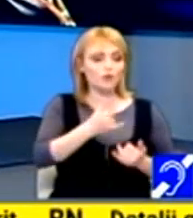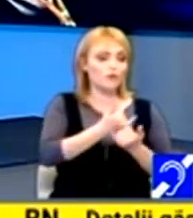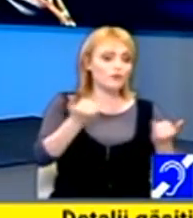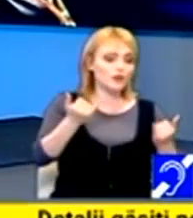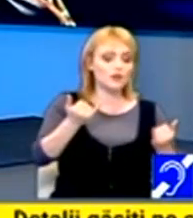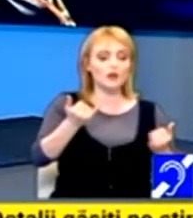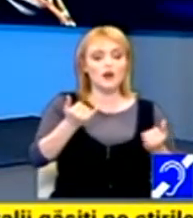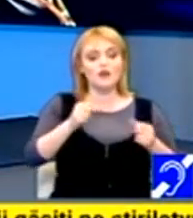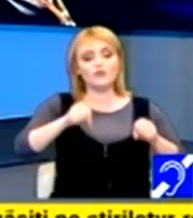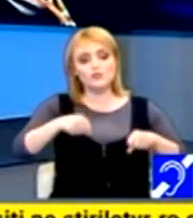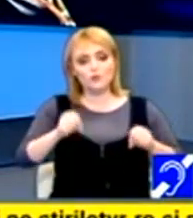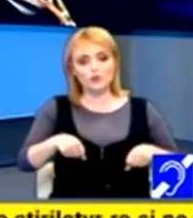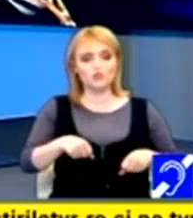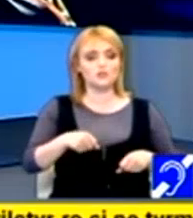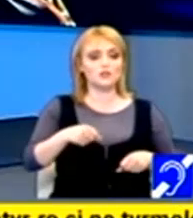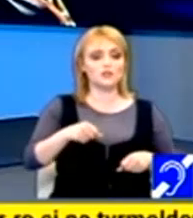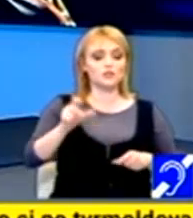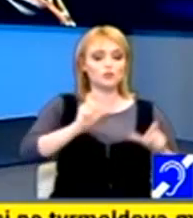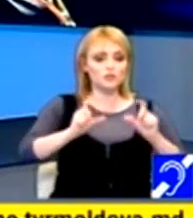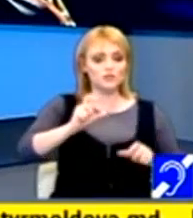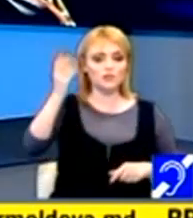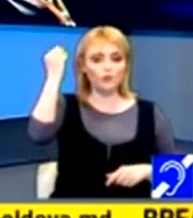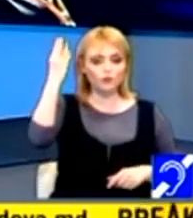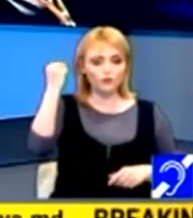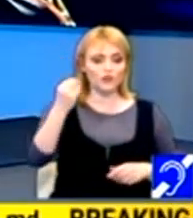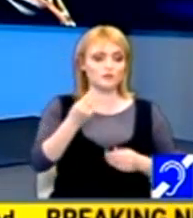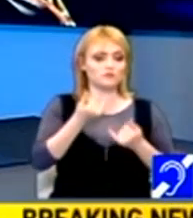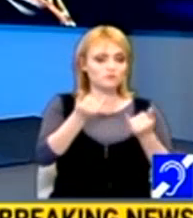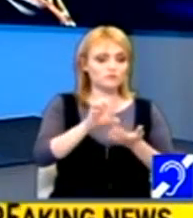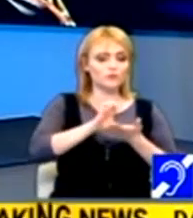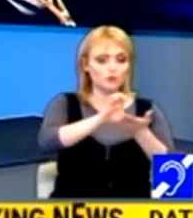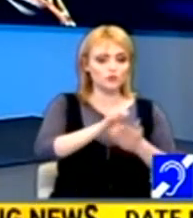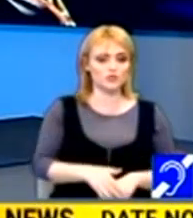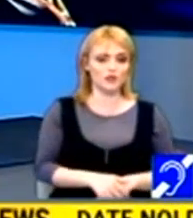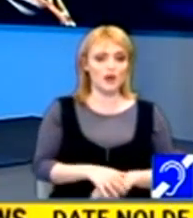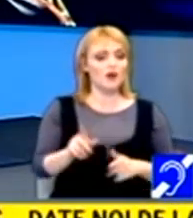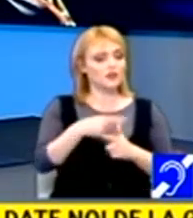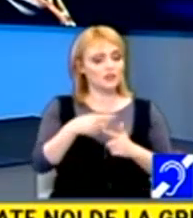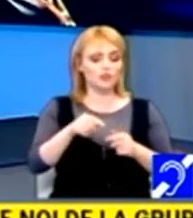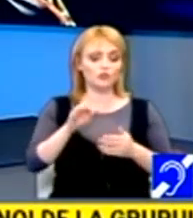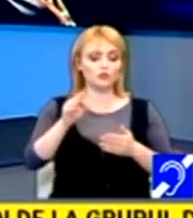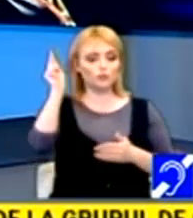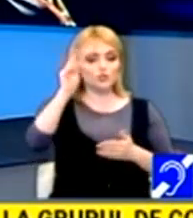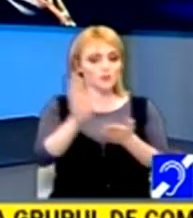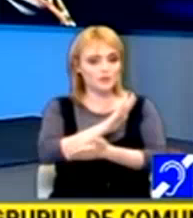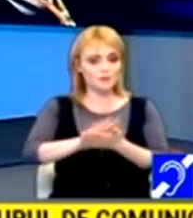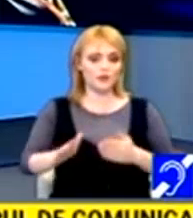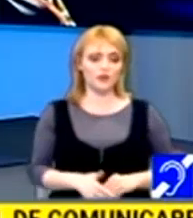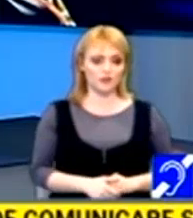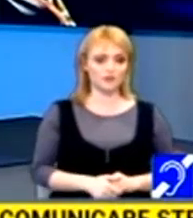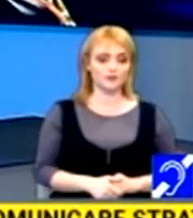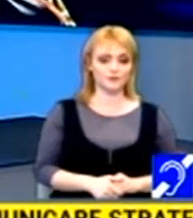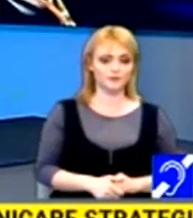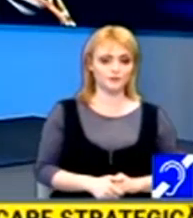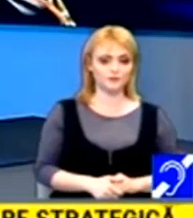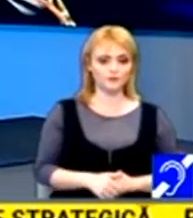de a studia gratuit sau cu taxe reduse. Bursele din programul Erasmus sunt cea mai bună metodă pentru a beneficia de o educație la standarde